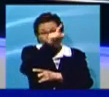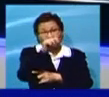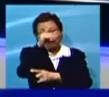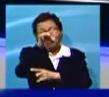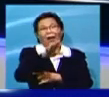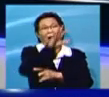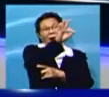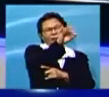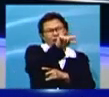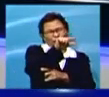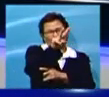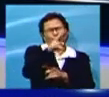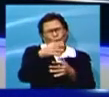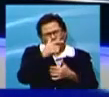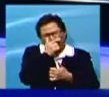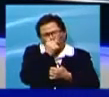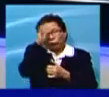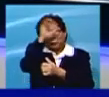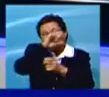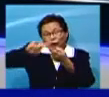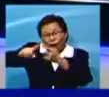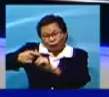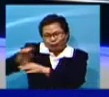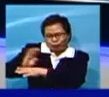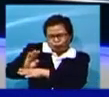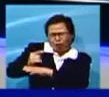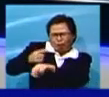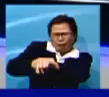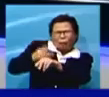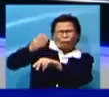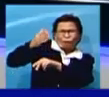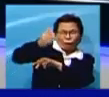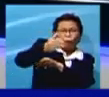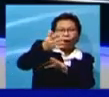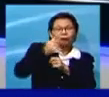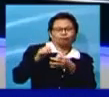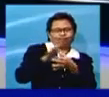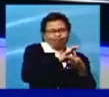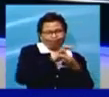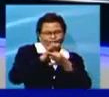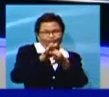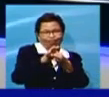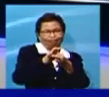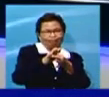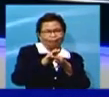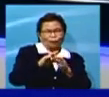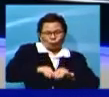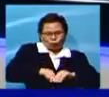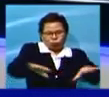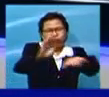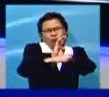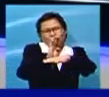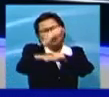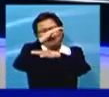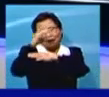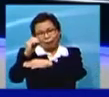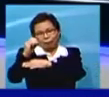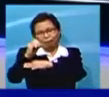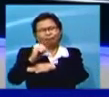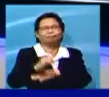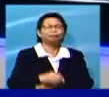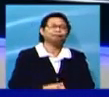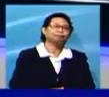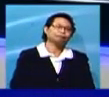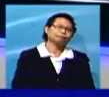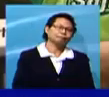FGV berminat untuk mencari rakan perniagaan jangka panjang yang akan bekerjasama mengembangkan perniagaan syarikat peladangan itu.